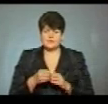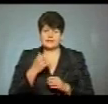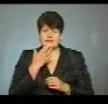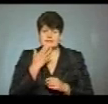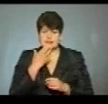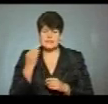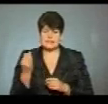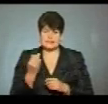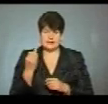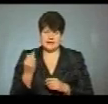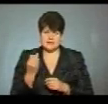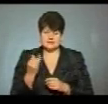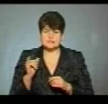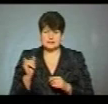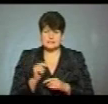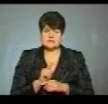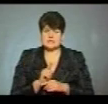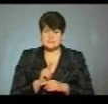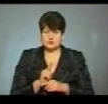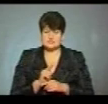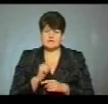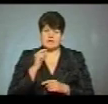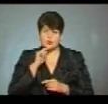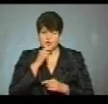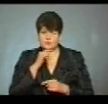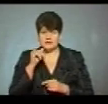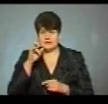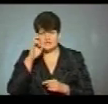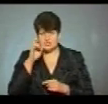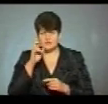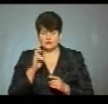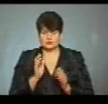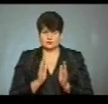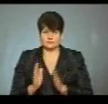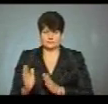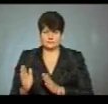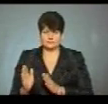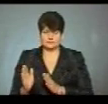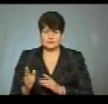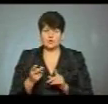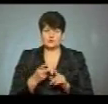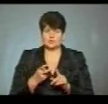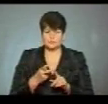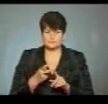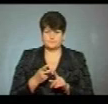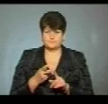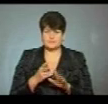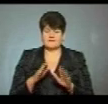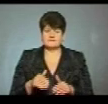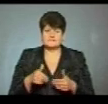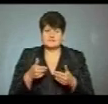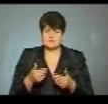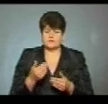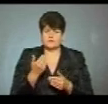національним інтересам та стабільності в економіці та державного суверенітету. Друге,